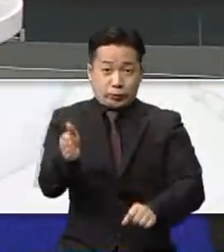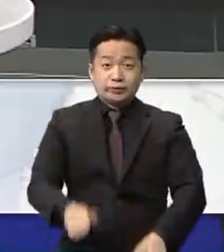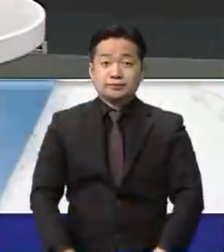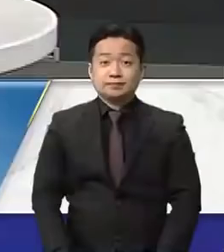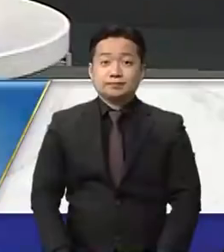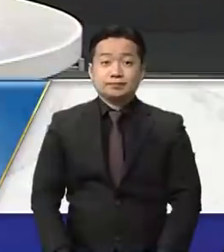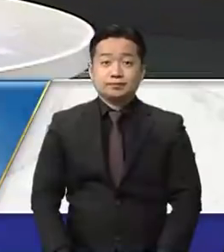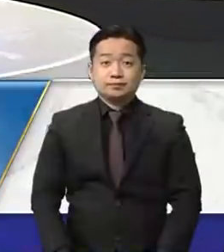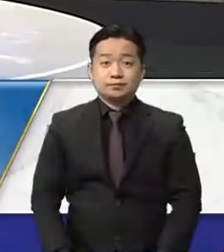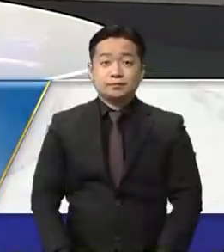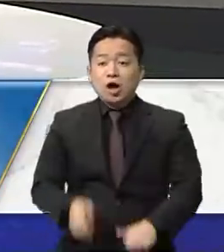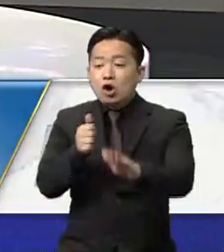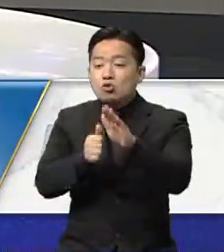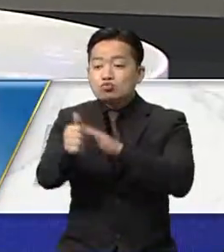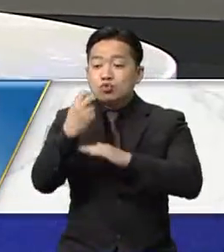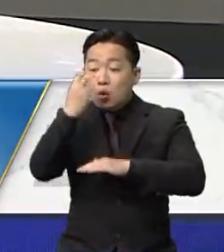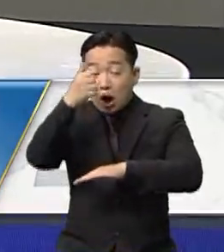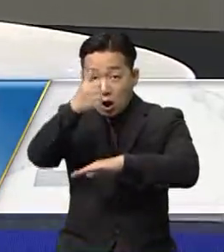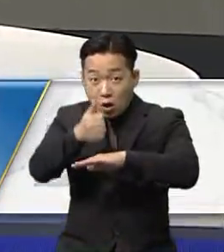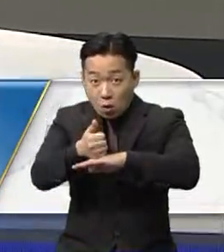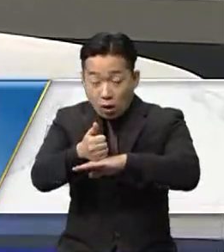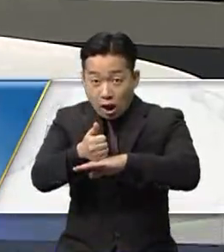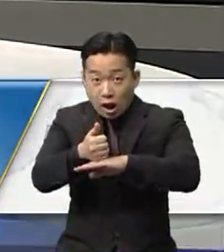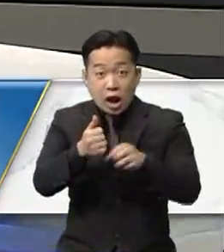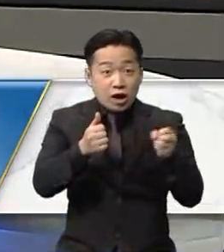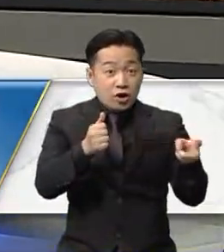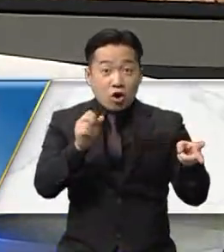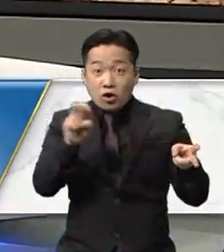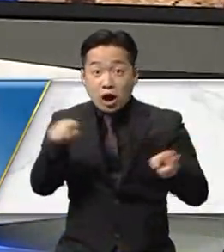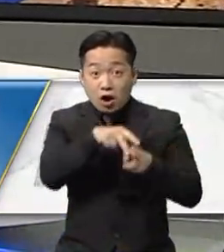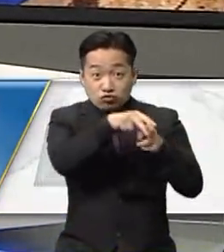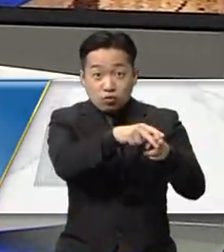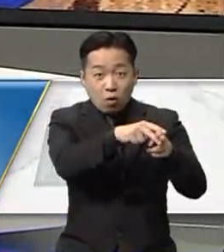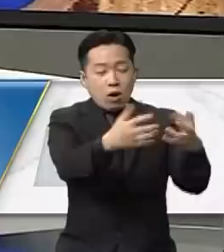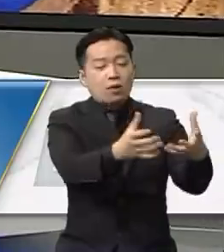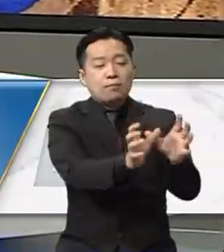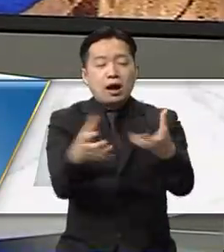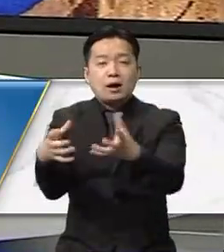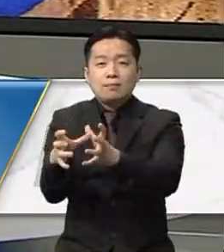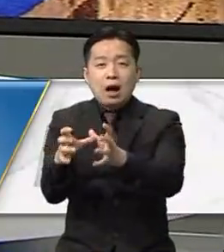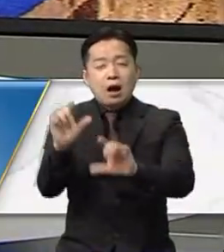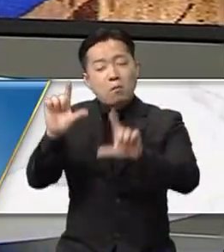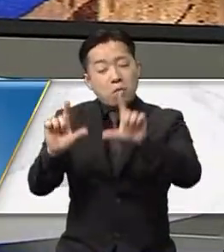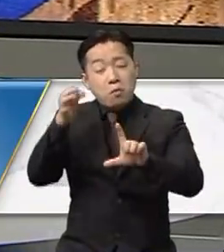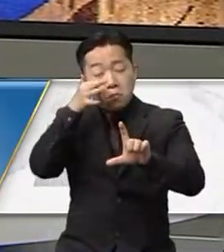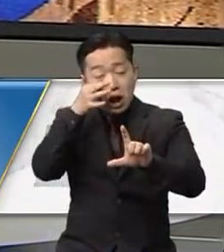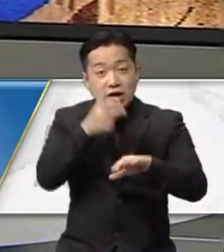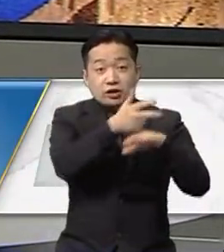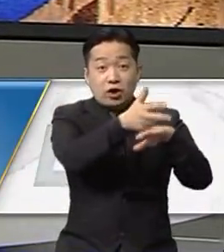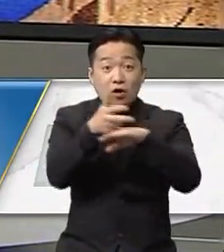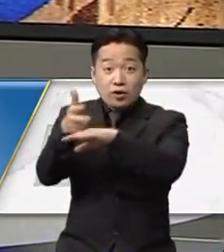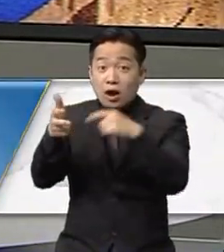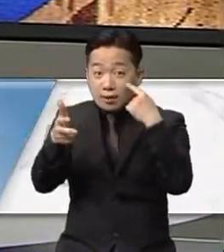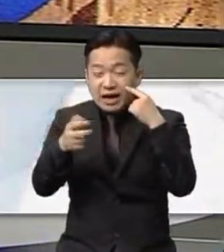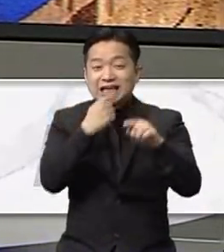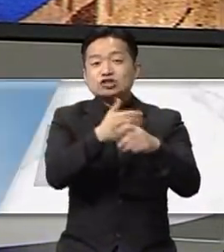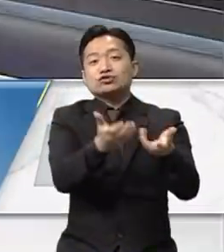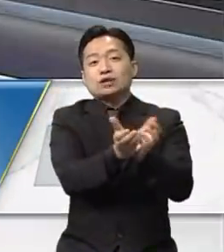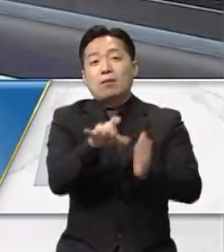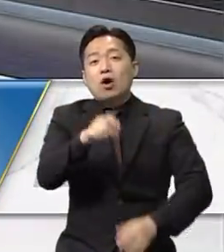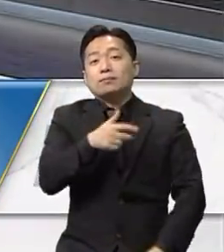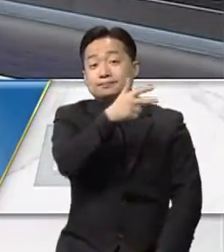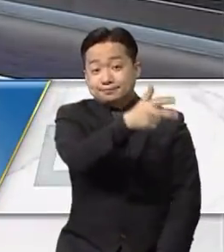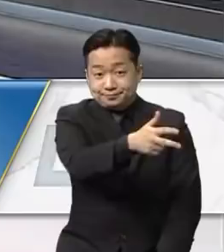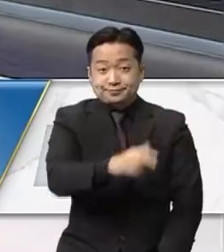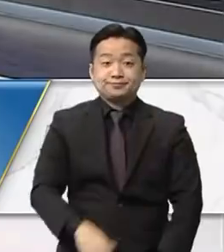그러면 출구조사 결과를 받아든 여야 후보 캠프들 반응은 어떤지 지금부터 차례대로 연결해 보겠습니다. 먼저 민주당부터